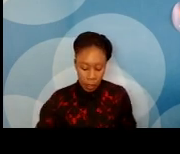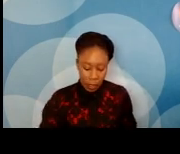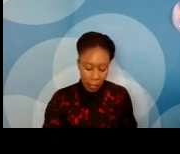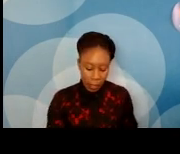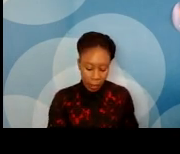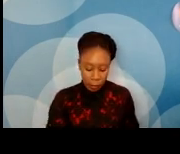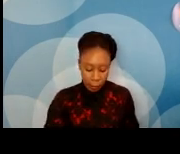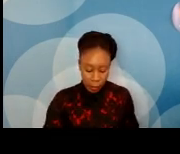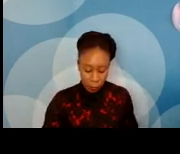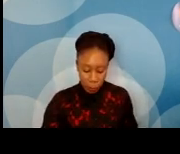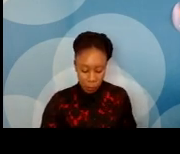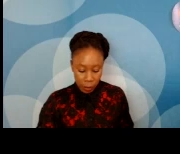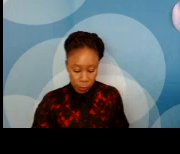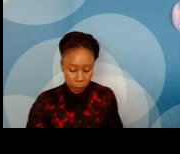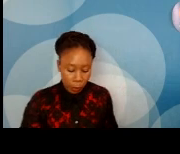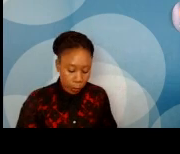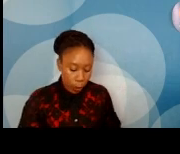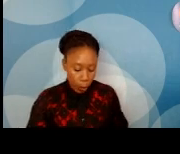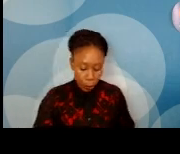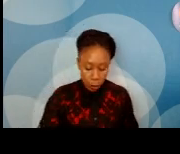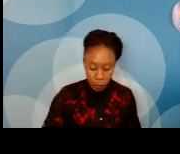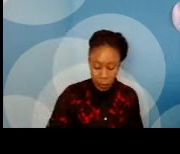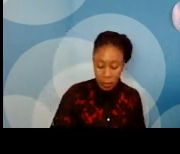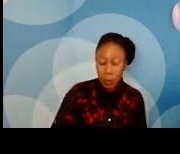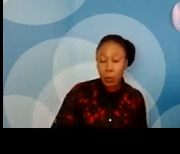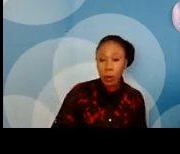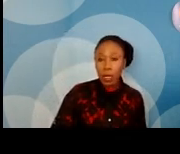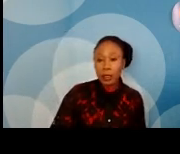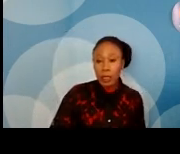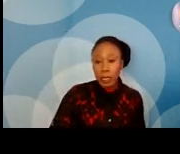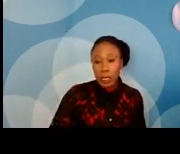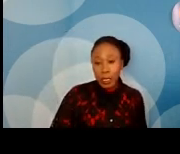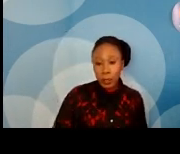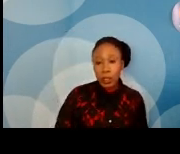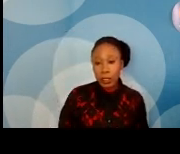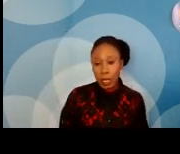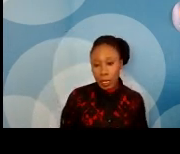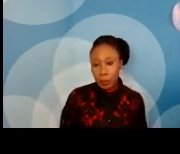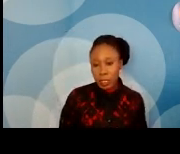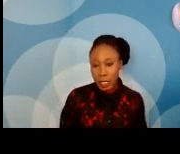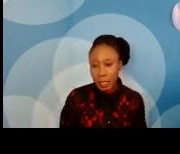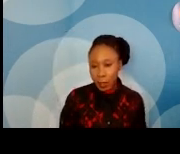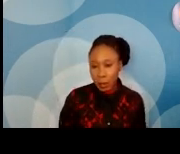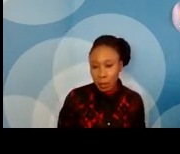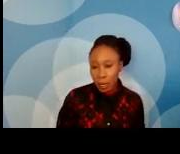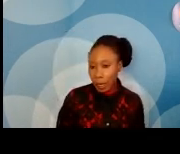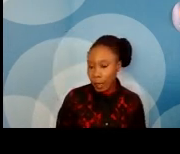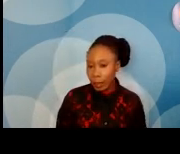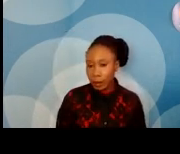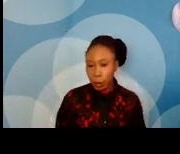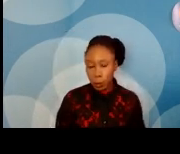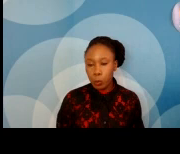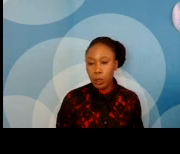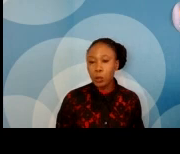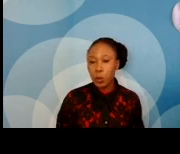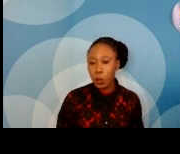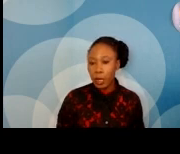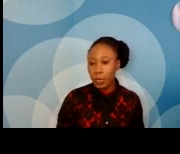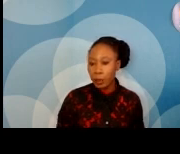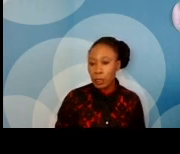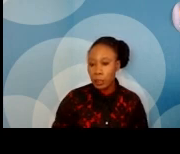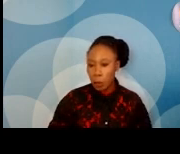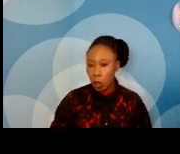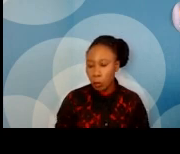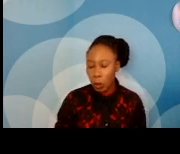som framförallt vi på fackförbundet har tagit fasta på, att just att arbetslivet är uppbyggd